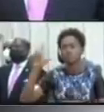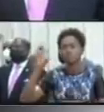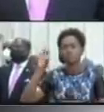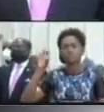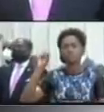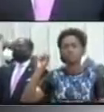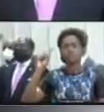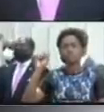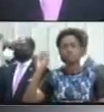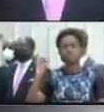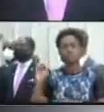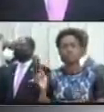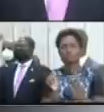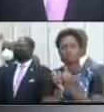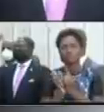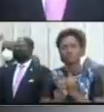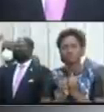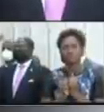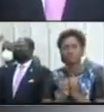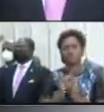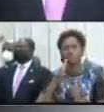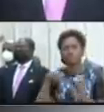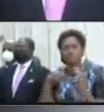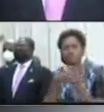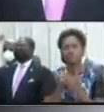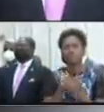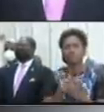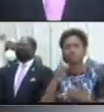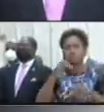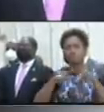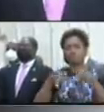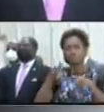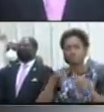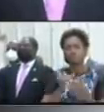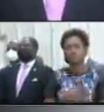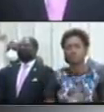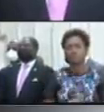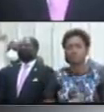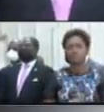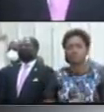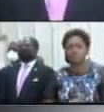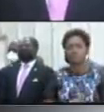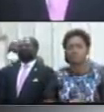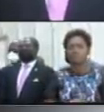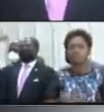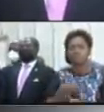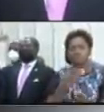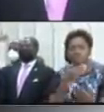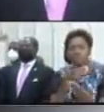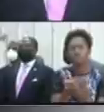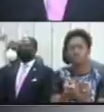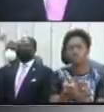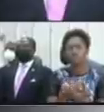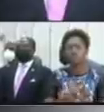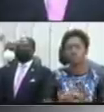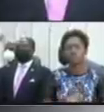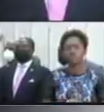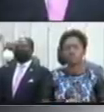avec accompagnement et collaboration de la population qui est arrivé